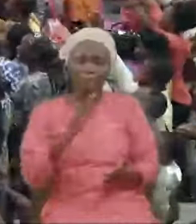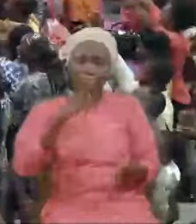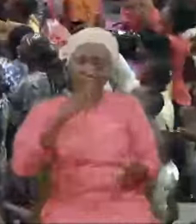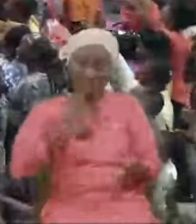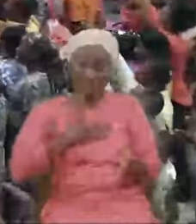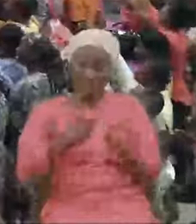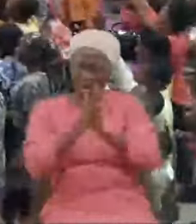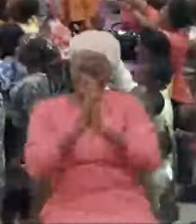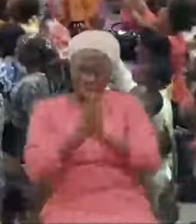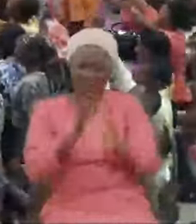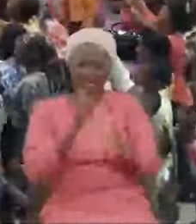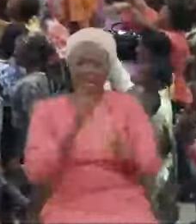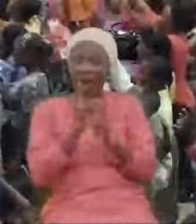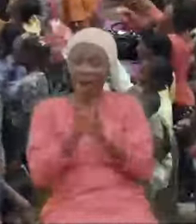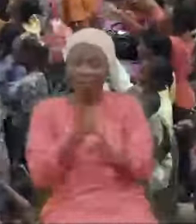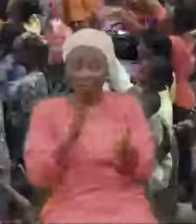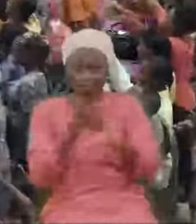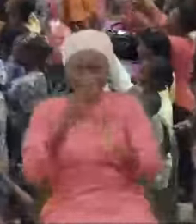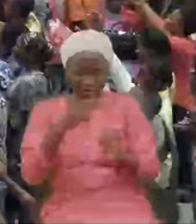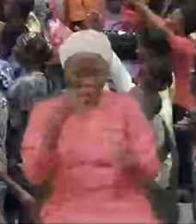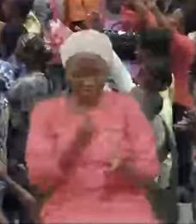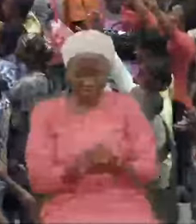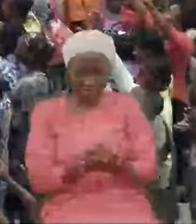Ma prière est exaucée.